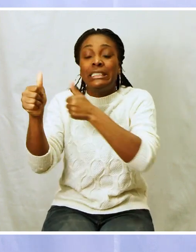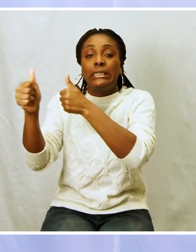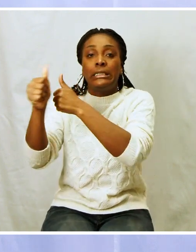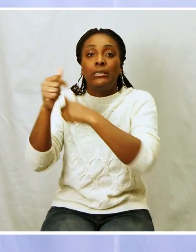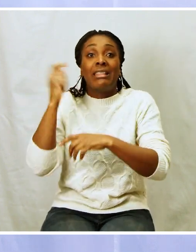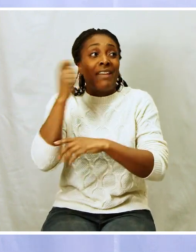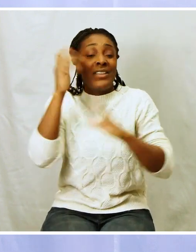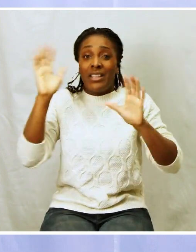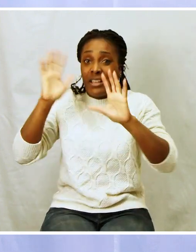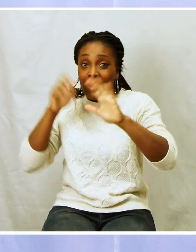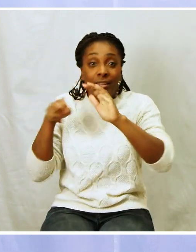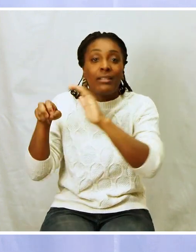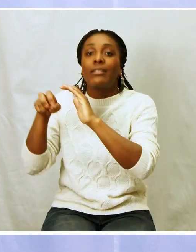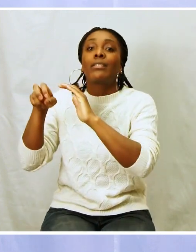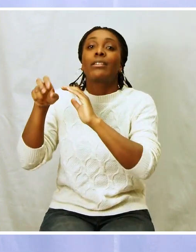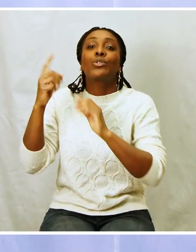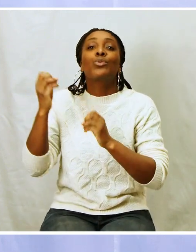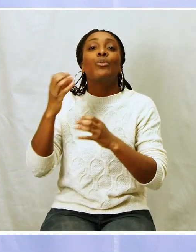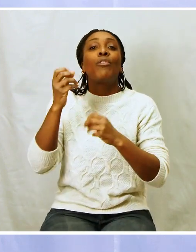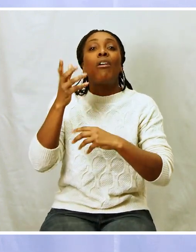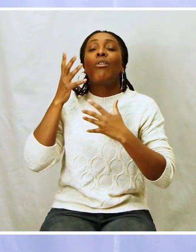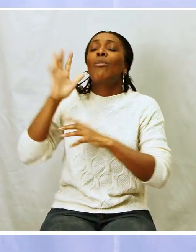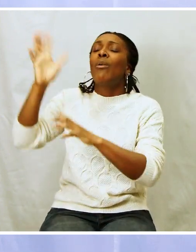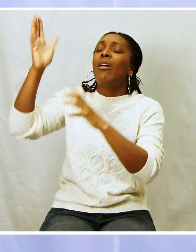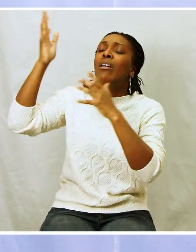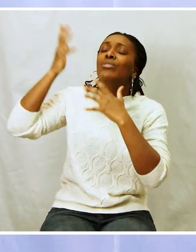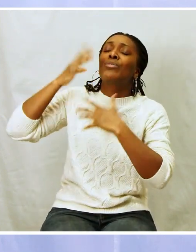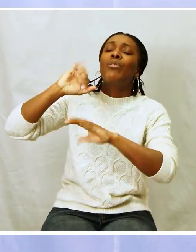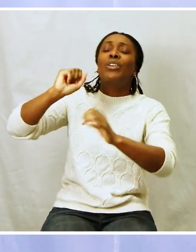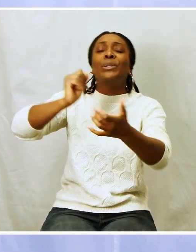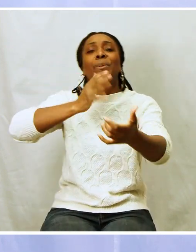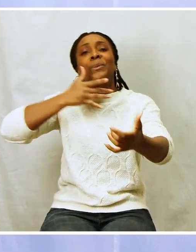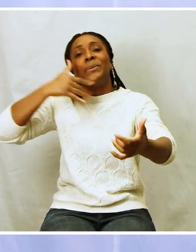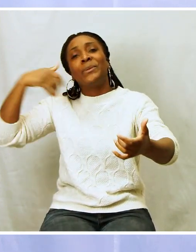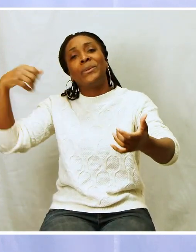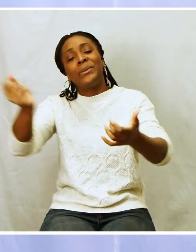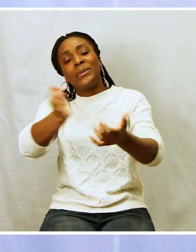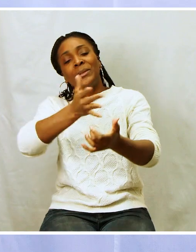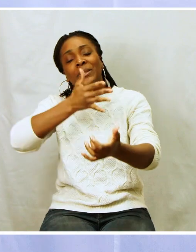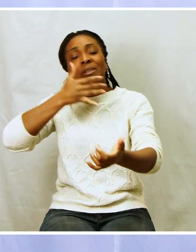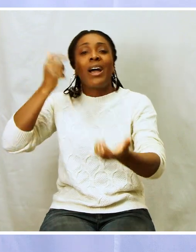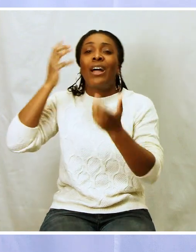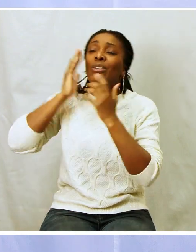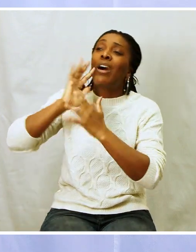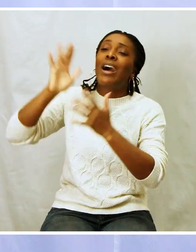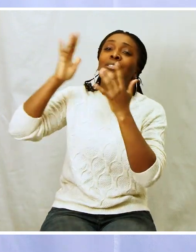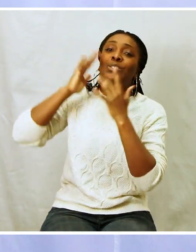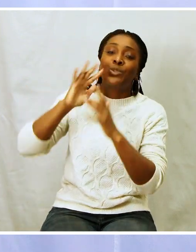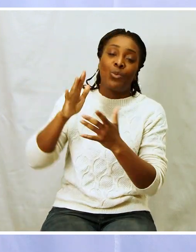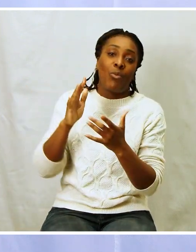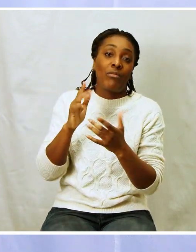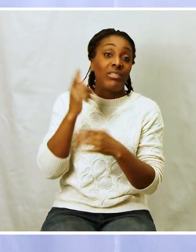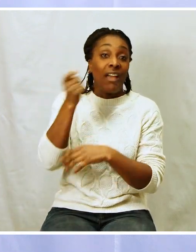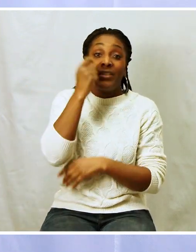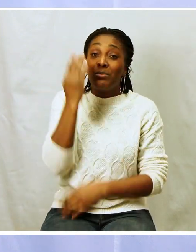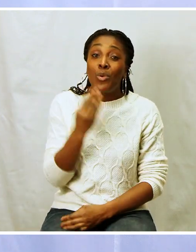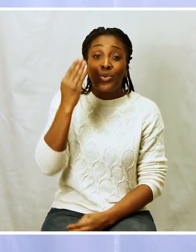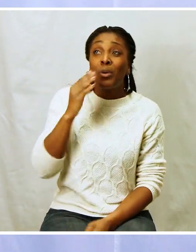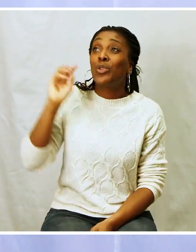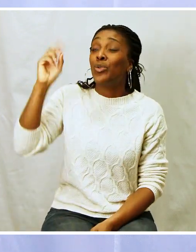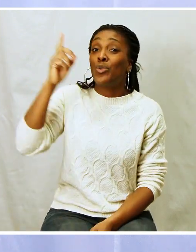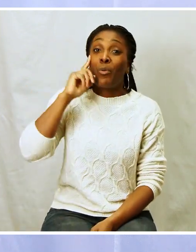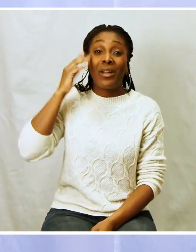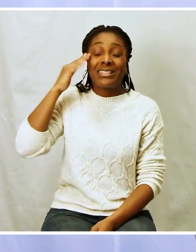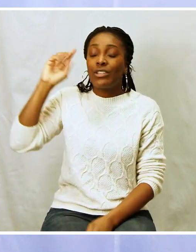Dieu, de se réfugier dans la louange, l'adoration, dans la prière, mais il était dans la présence de Dieu parce qu'il savait que si Dieu est avec lui, qui sera